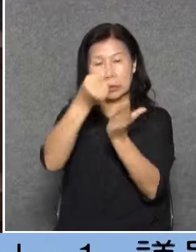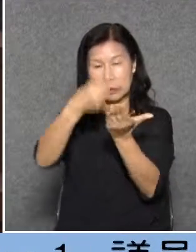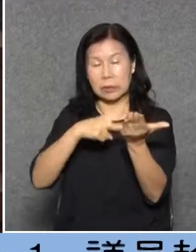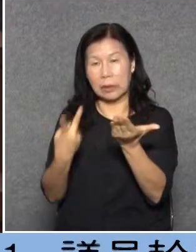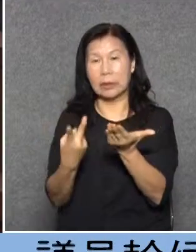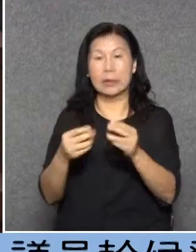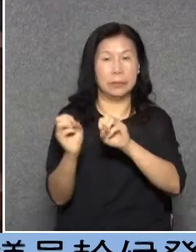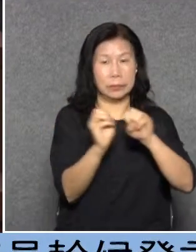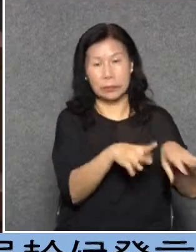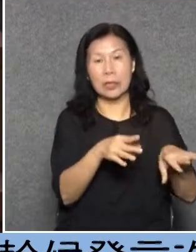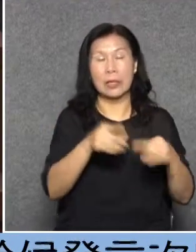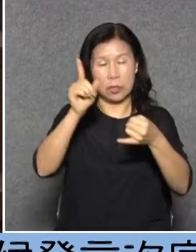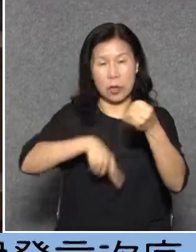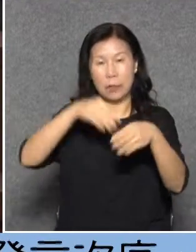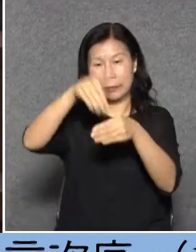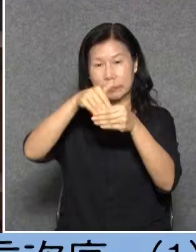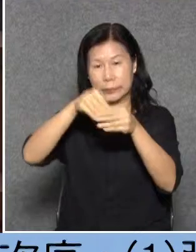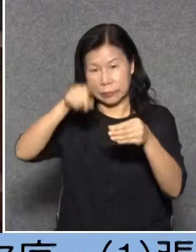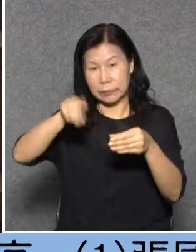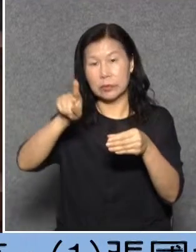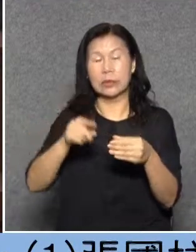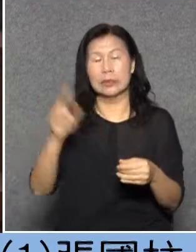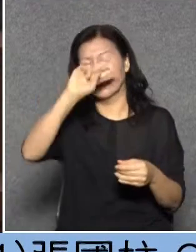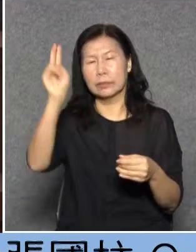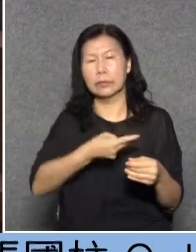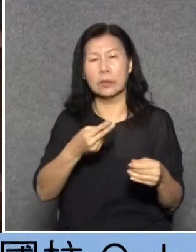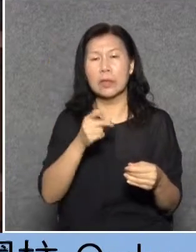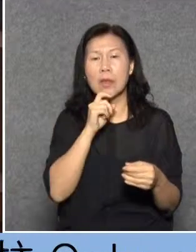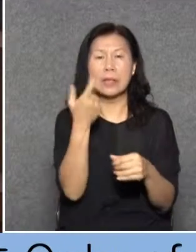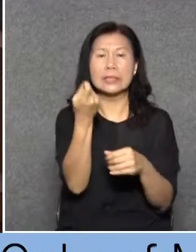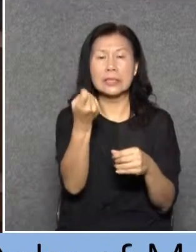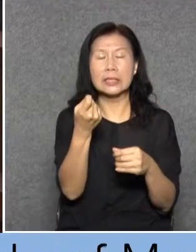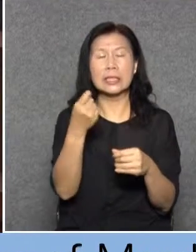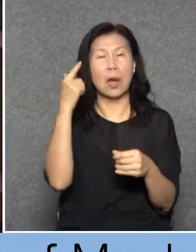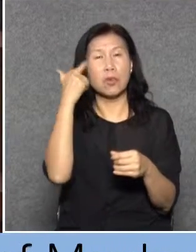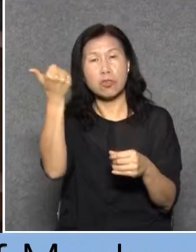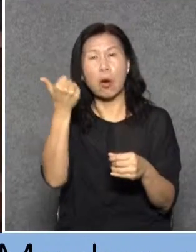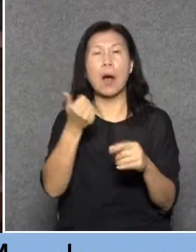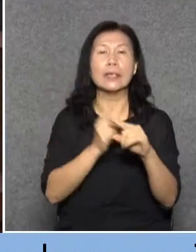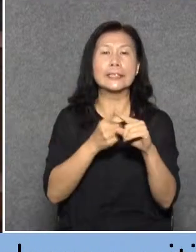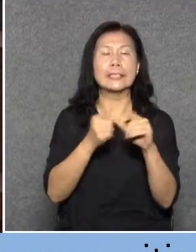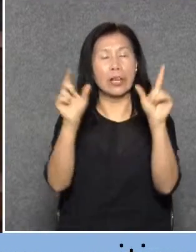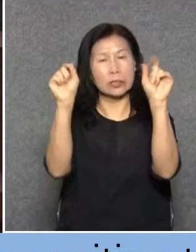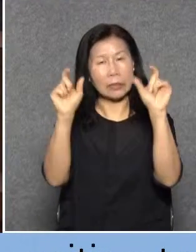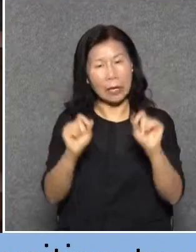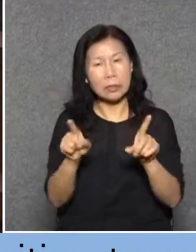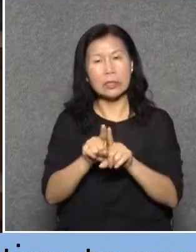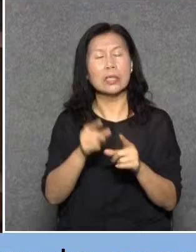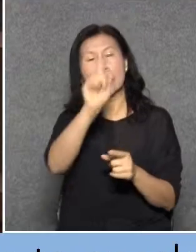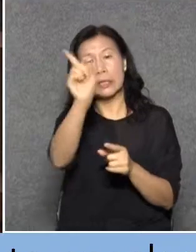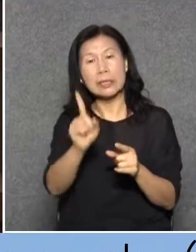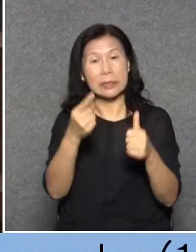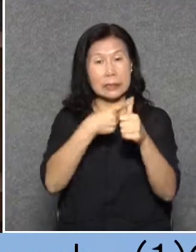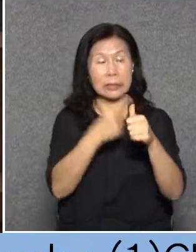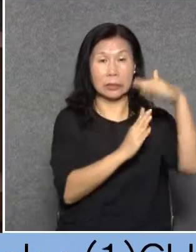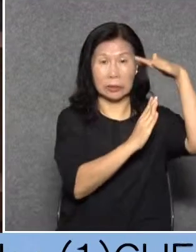咗佢，而係可以順利通過呢？主席，呢個成日都係一個好簡單嘅智慧嗰間道理，一個寓言嘅故事。究竟我哋應該係先停